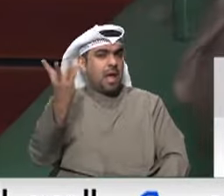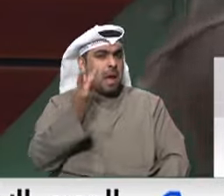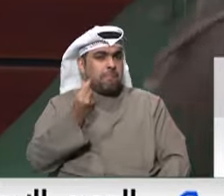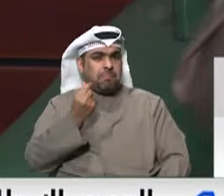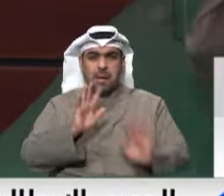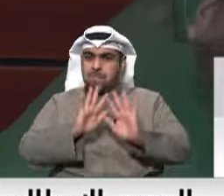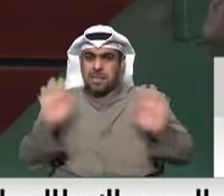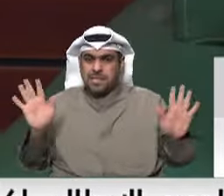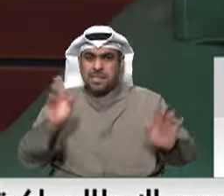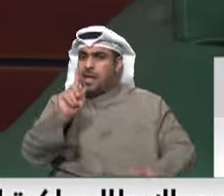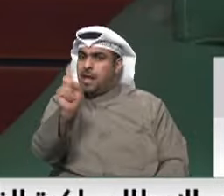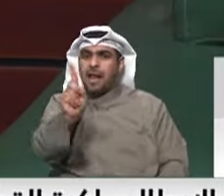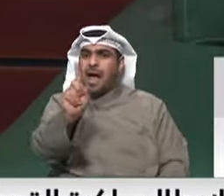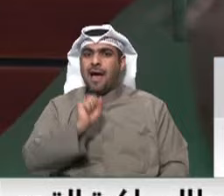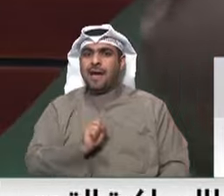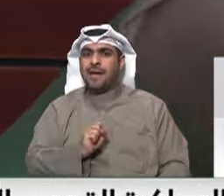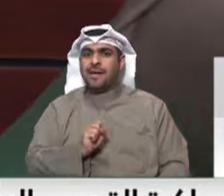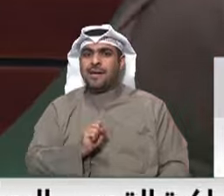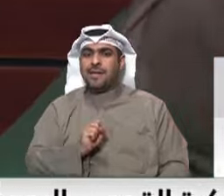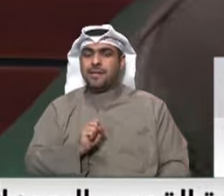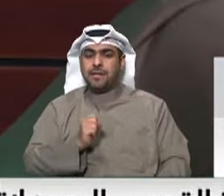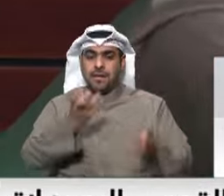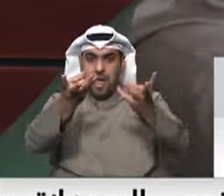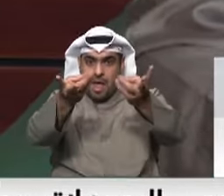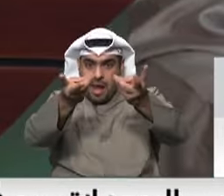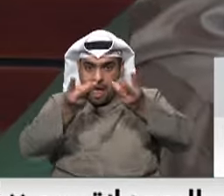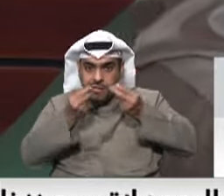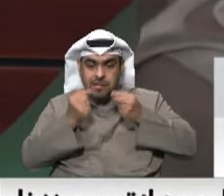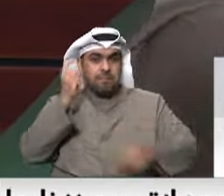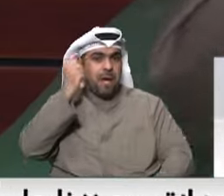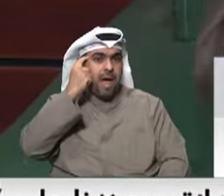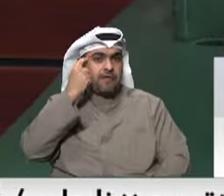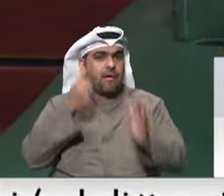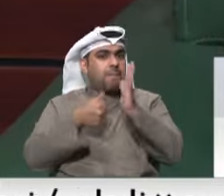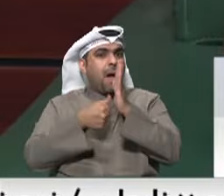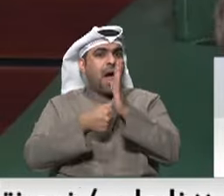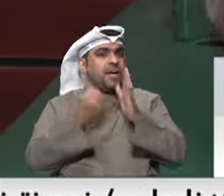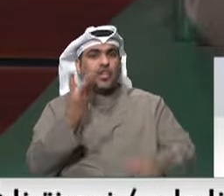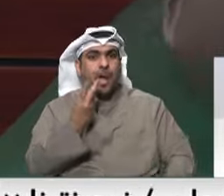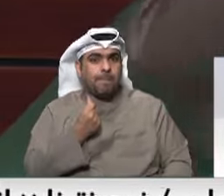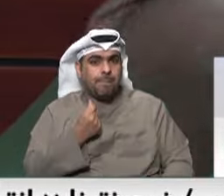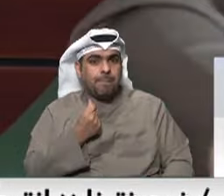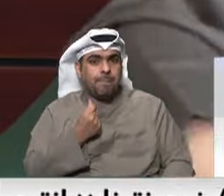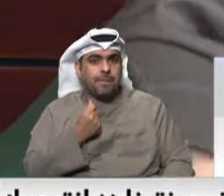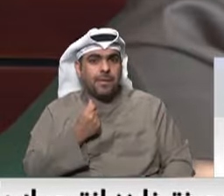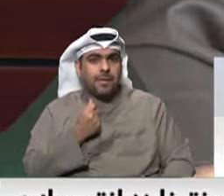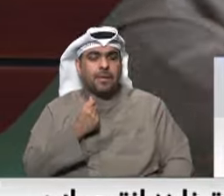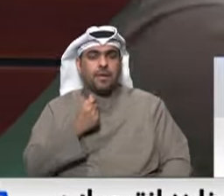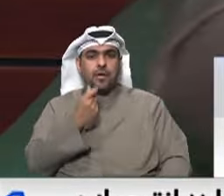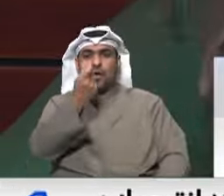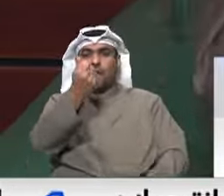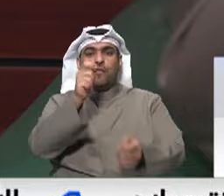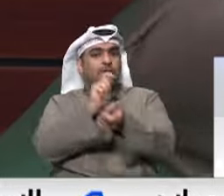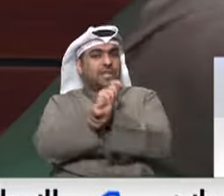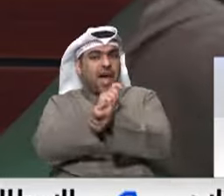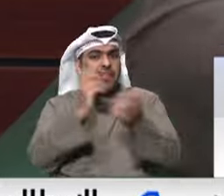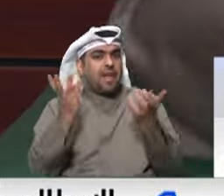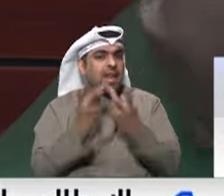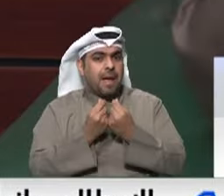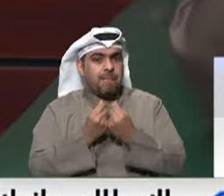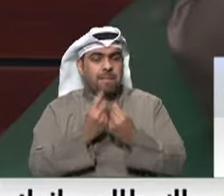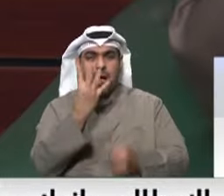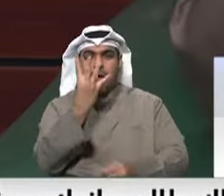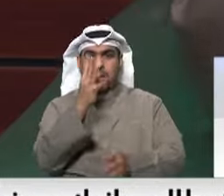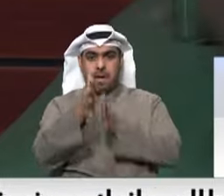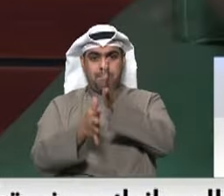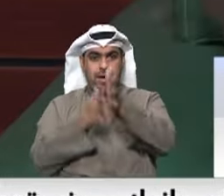يقوللك والله تعداد الموجودين في دوله من الدول 4600000 4600000 هذا